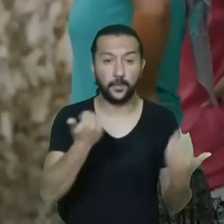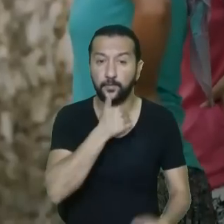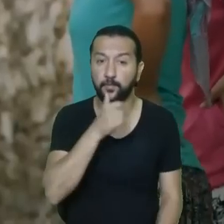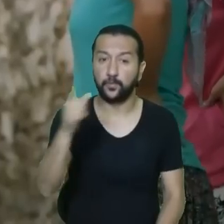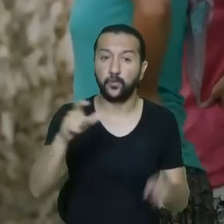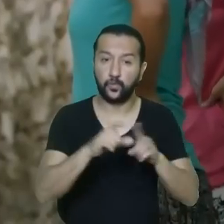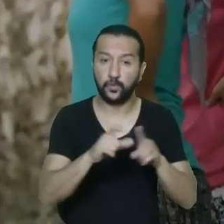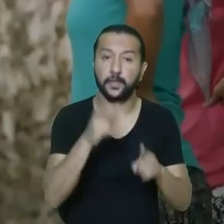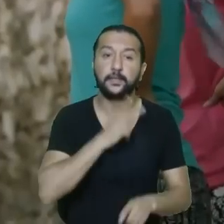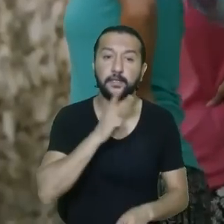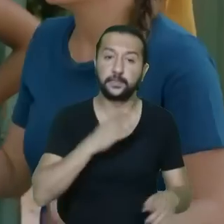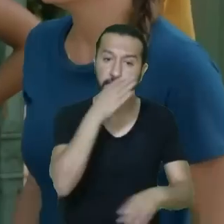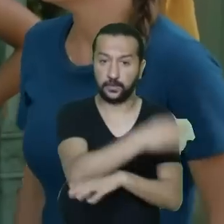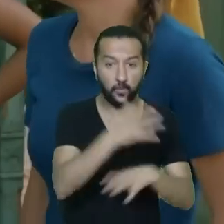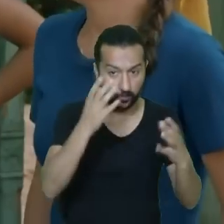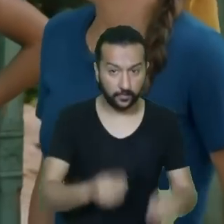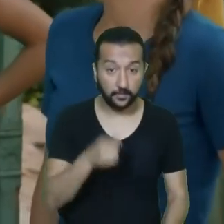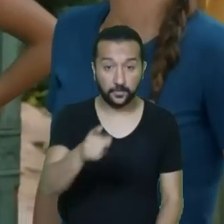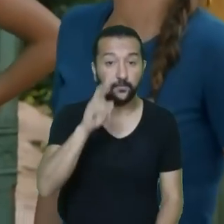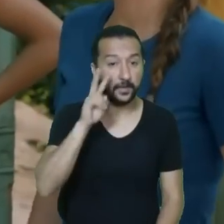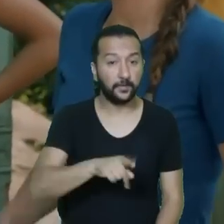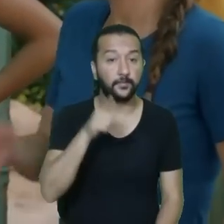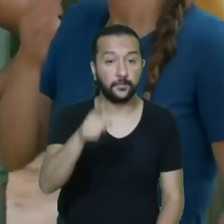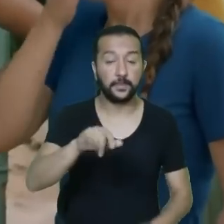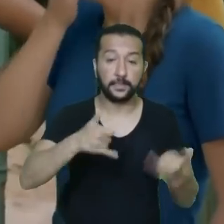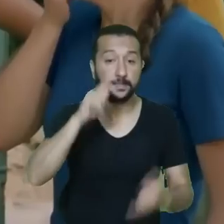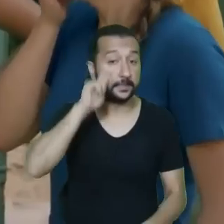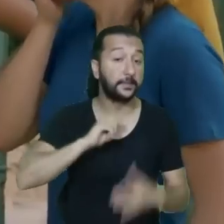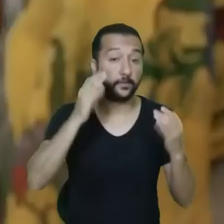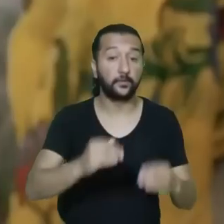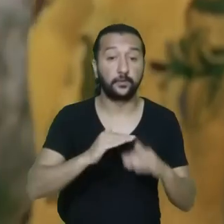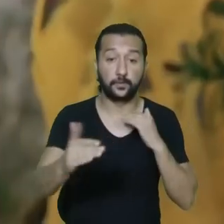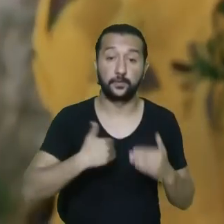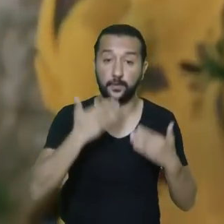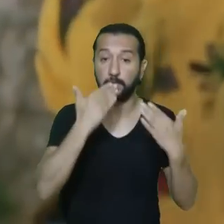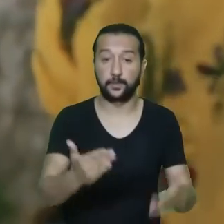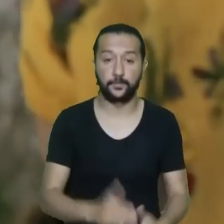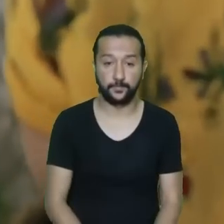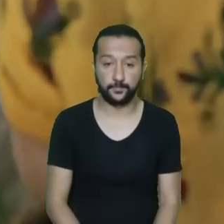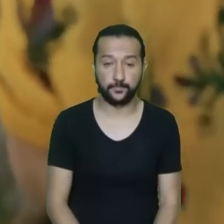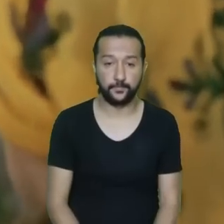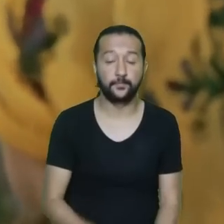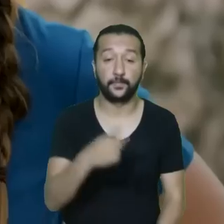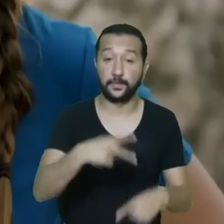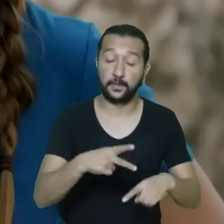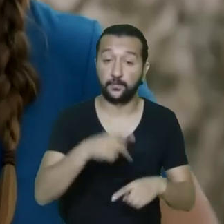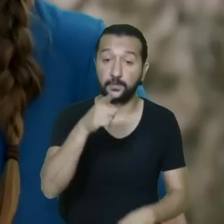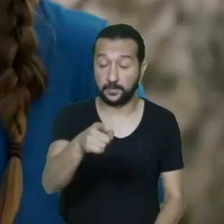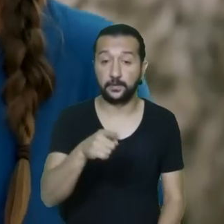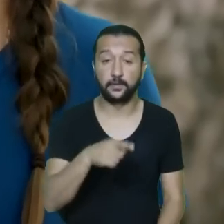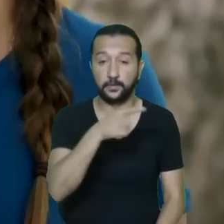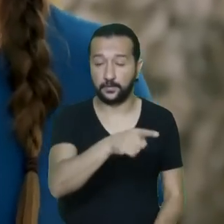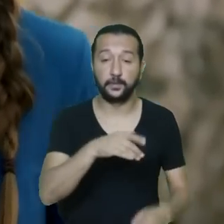Babam dürden teyzenin kıyına gitmiş olmasın? Vallahi rezil oluruz. Millete bak, ben sizi diyeverem. Zarife,